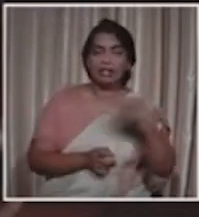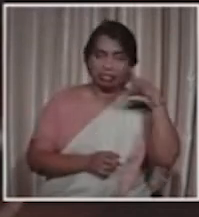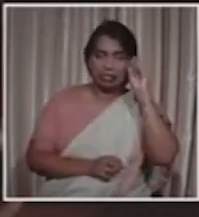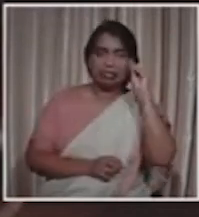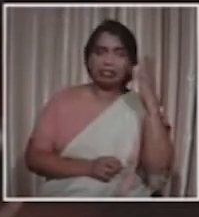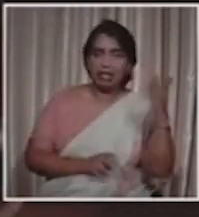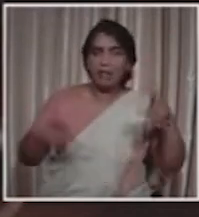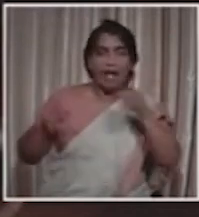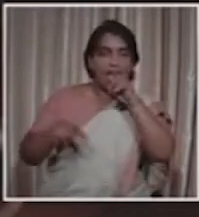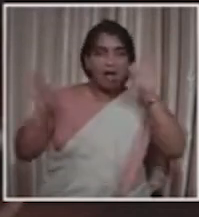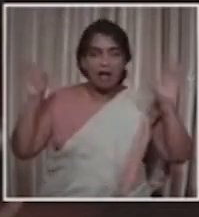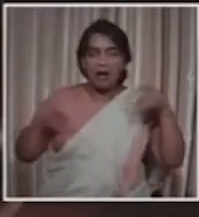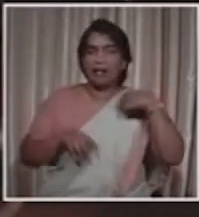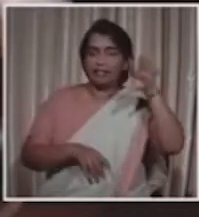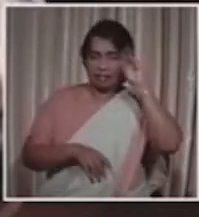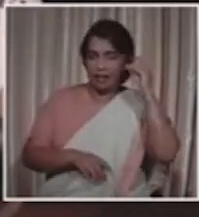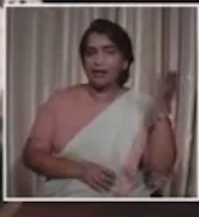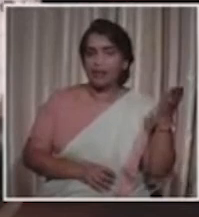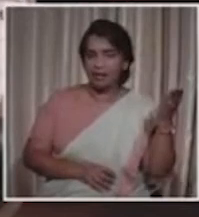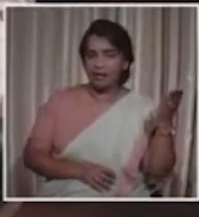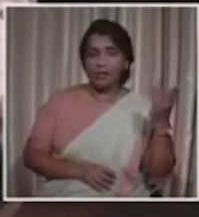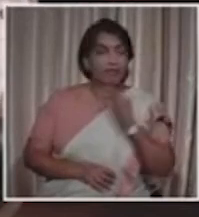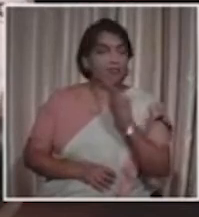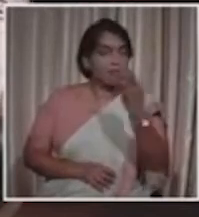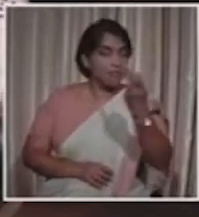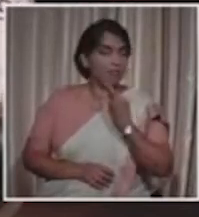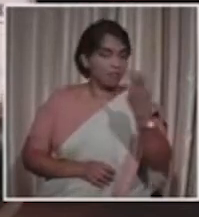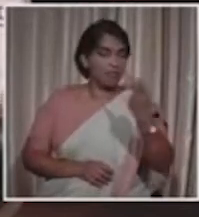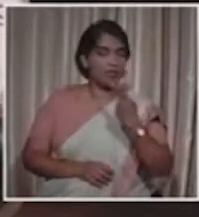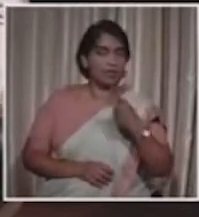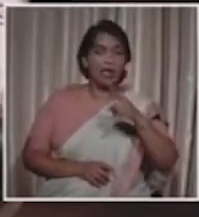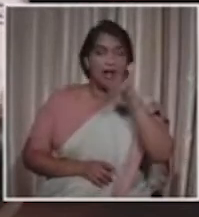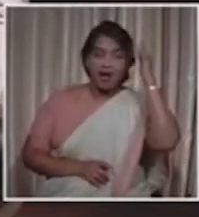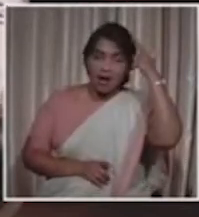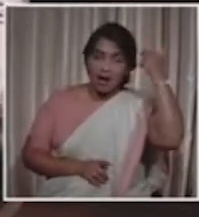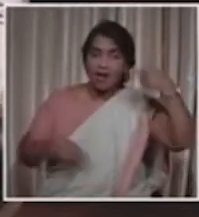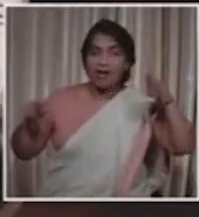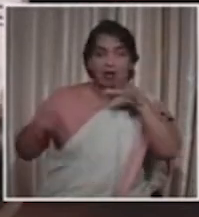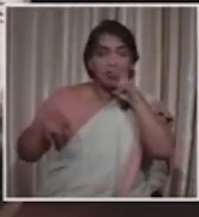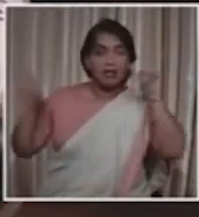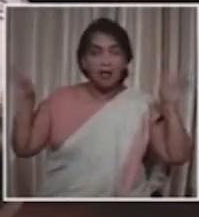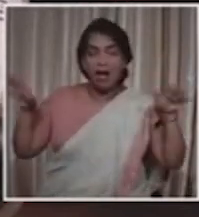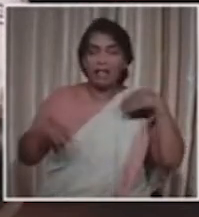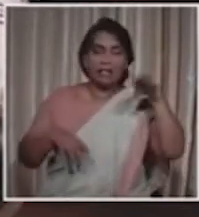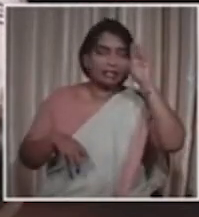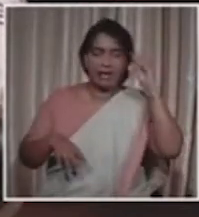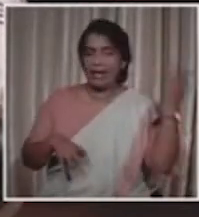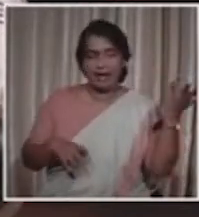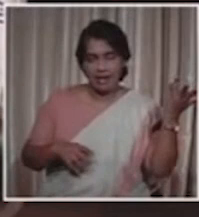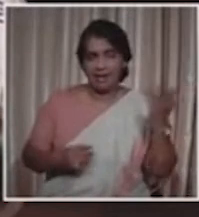කාක්කොන්ට බයිලටරල් කියන්නේ ද්විපාර්ශ්වීය කාක්කොන්ට තේරෙන්නේ කපුටන්ට